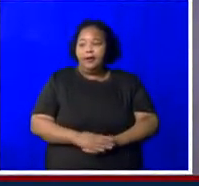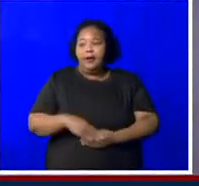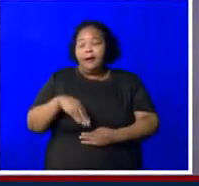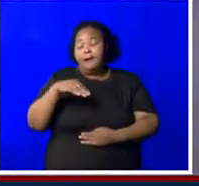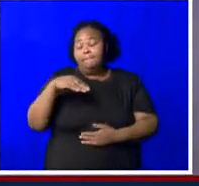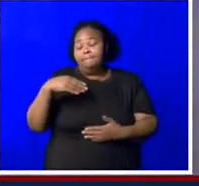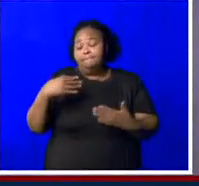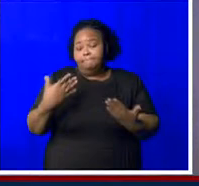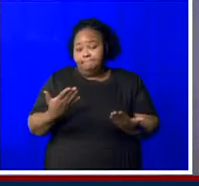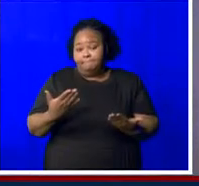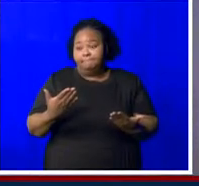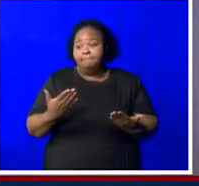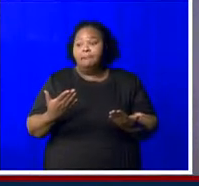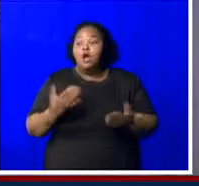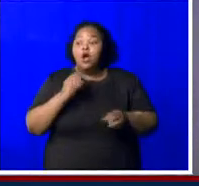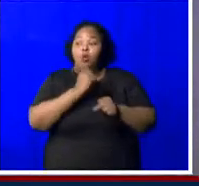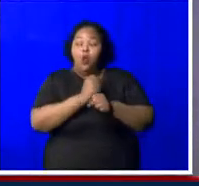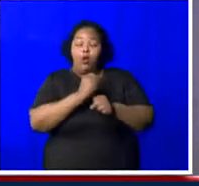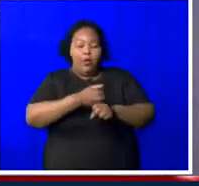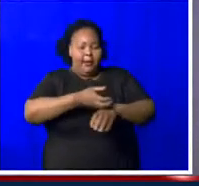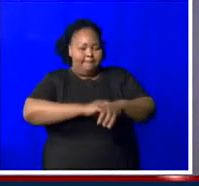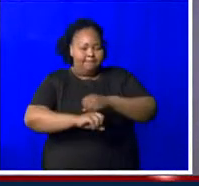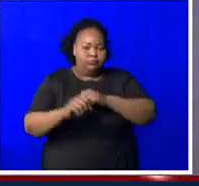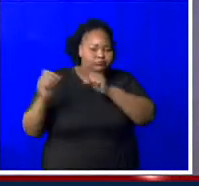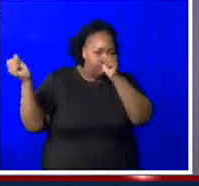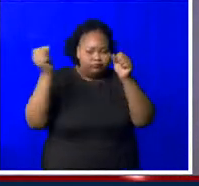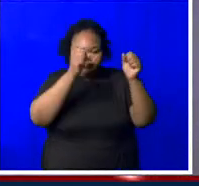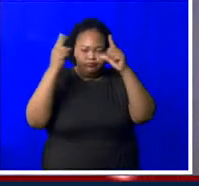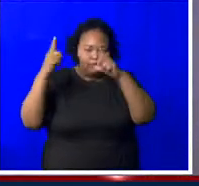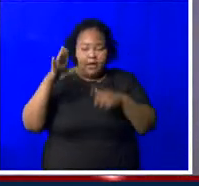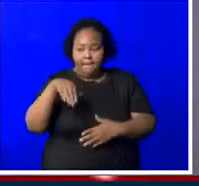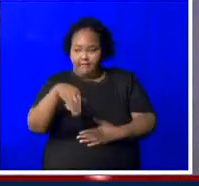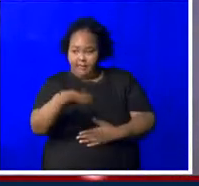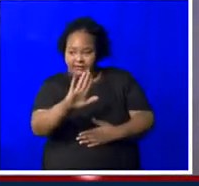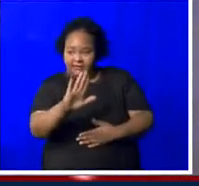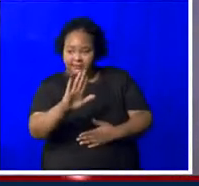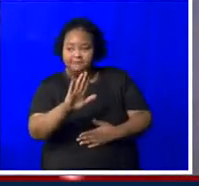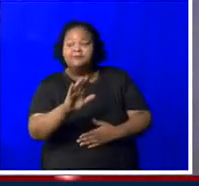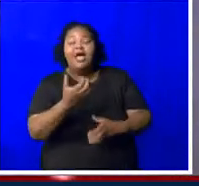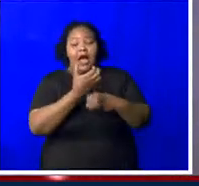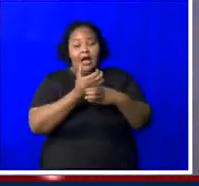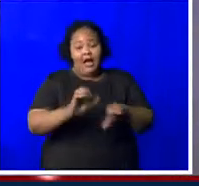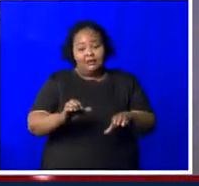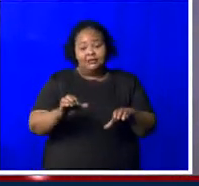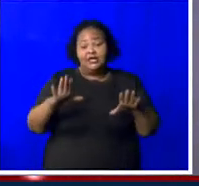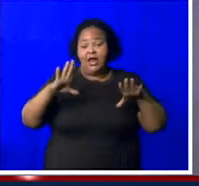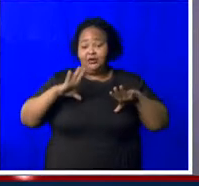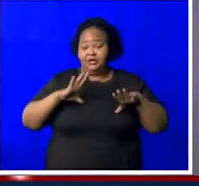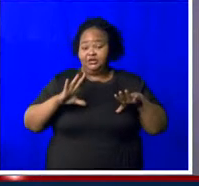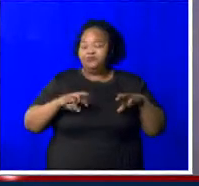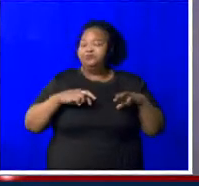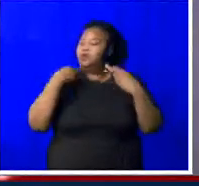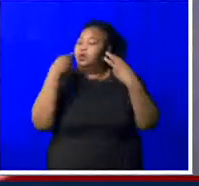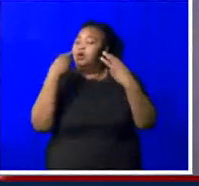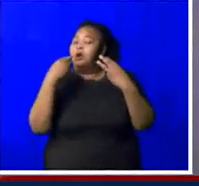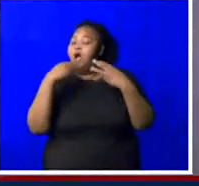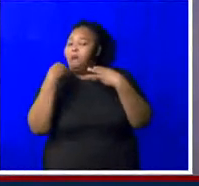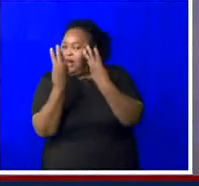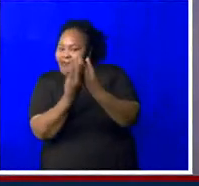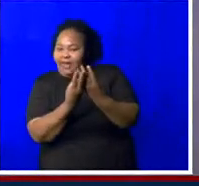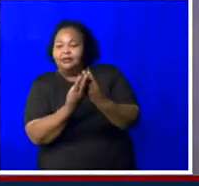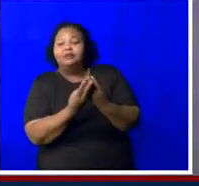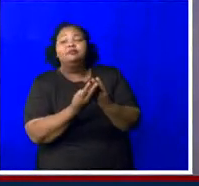the world, and then make sure that you go towards that world. Make sure that you use them for the greater